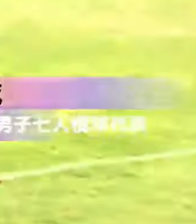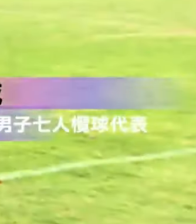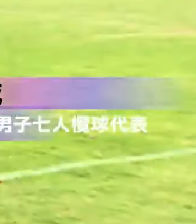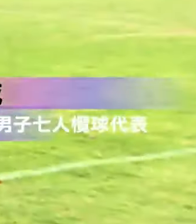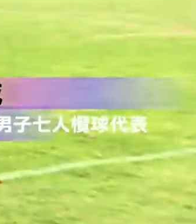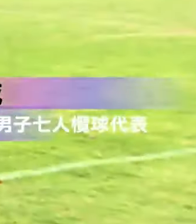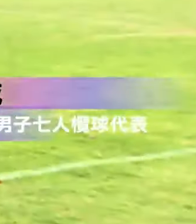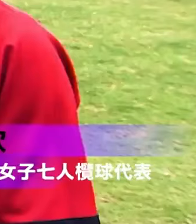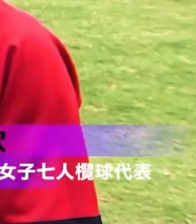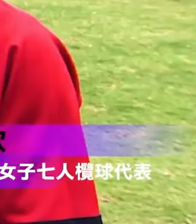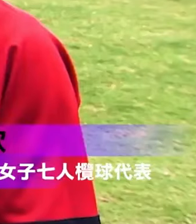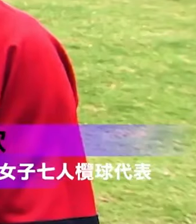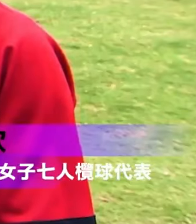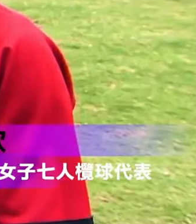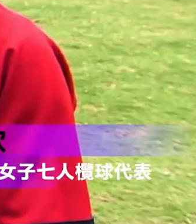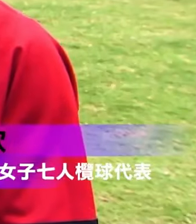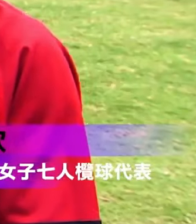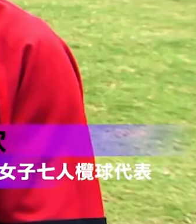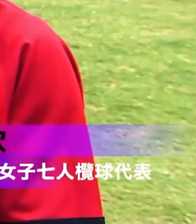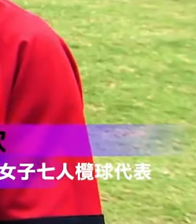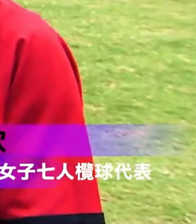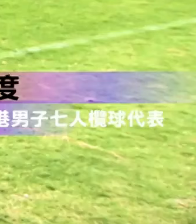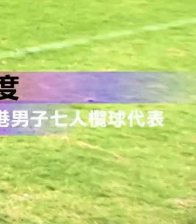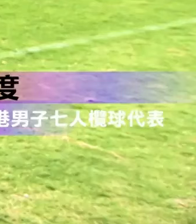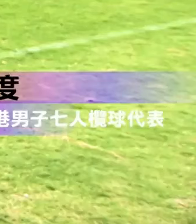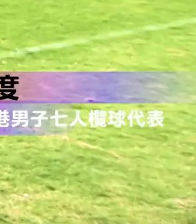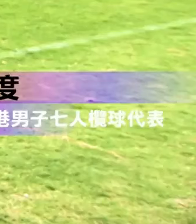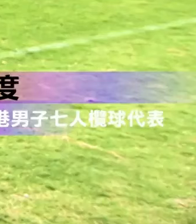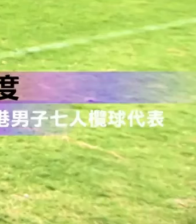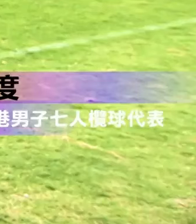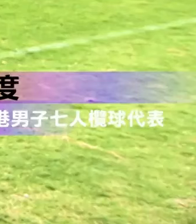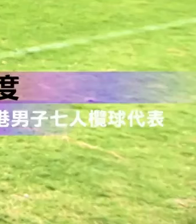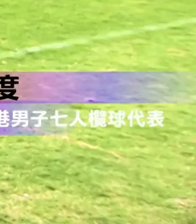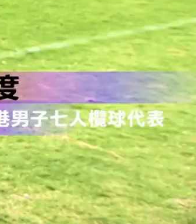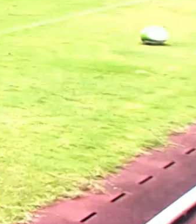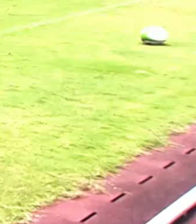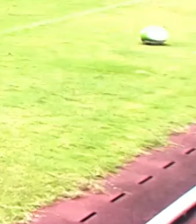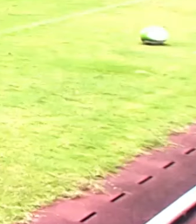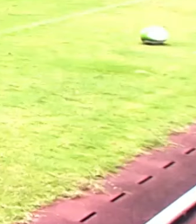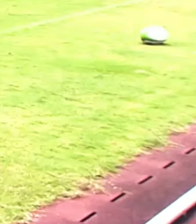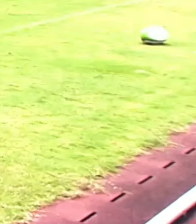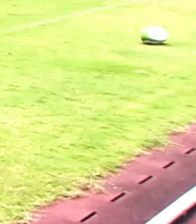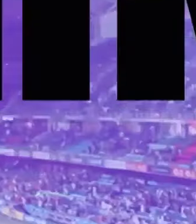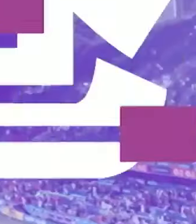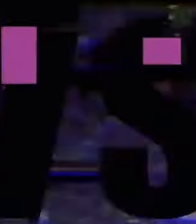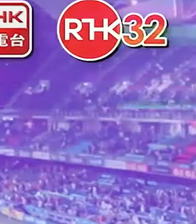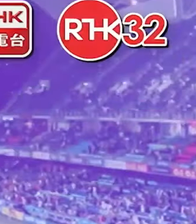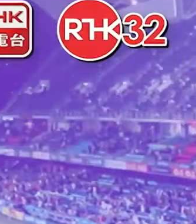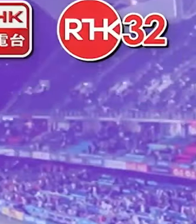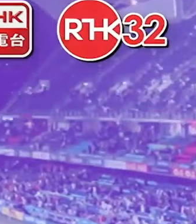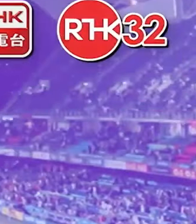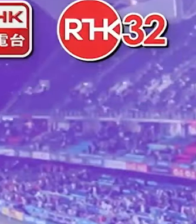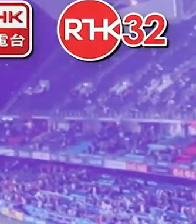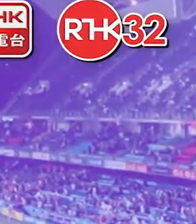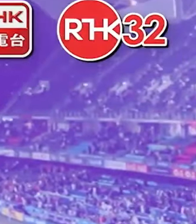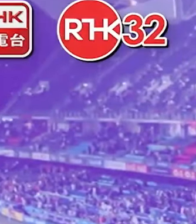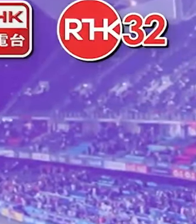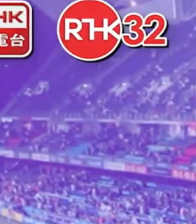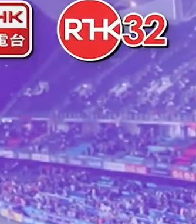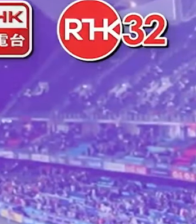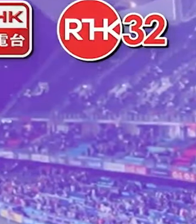嚟緊 Hong Kong Seven 四月五至七號喺香港大球場 支持我哋香港七人欖球隊， 支持香港欖球隊， 一齊歡呼